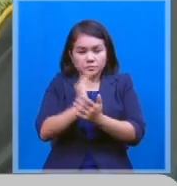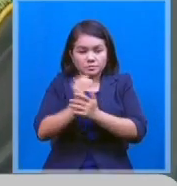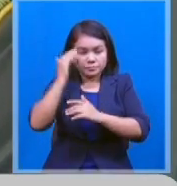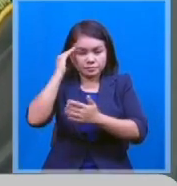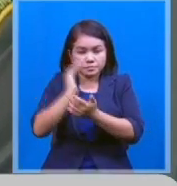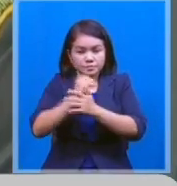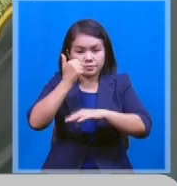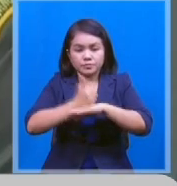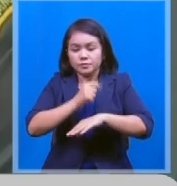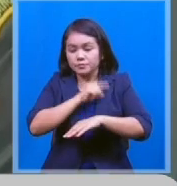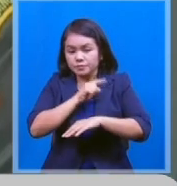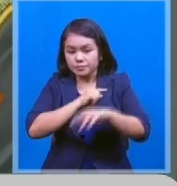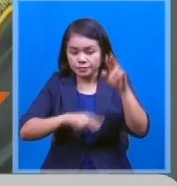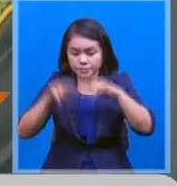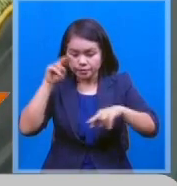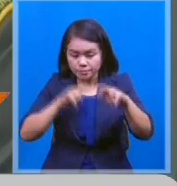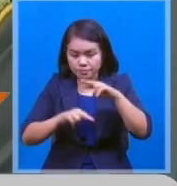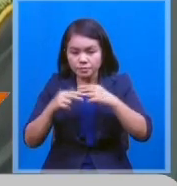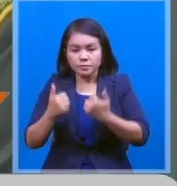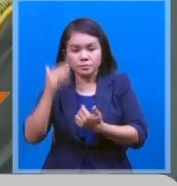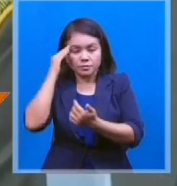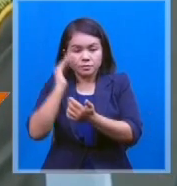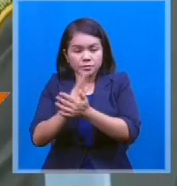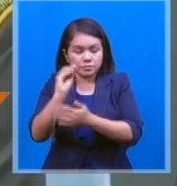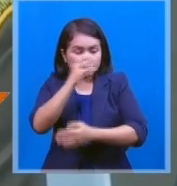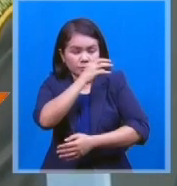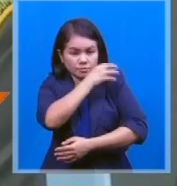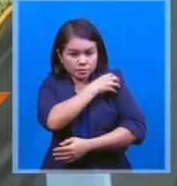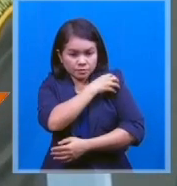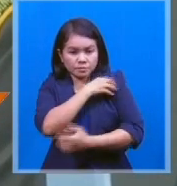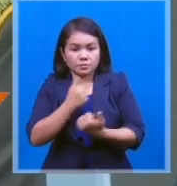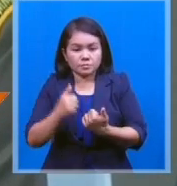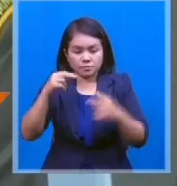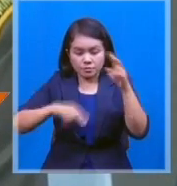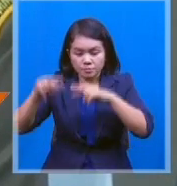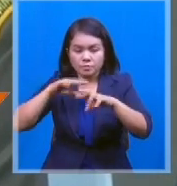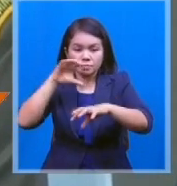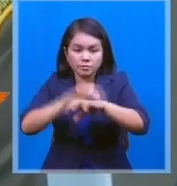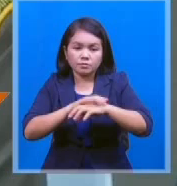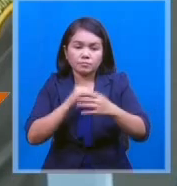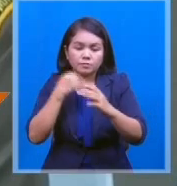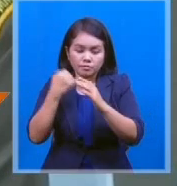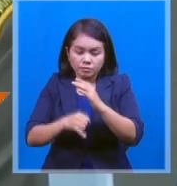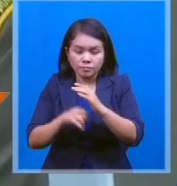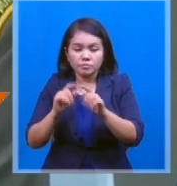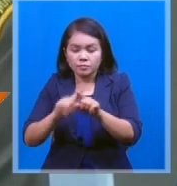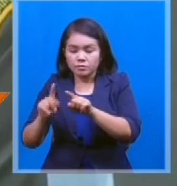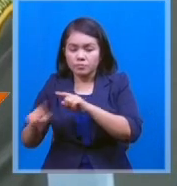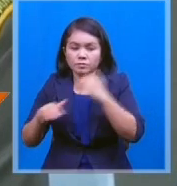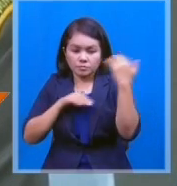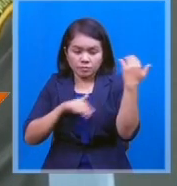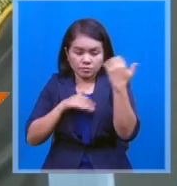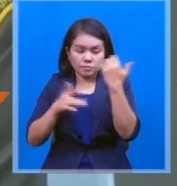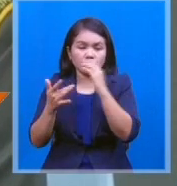จสอบสวนกลางพร้อมด้วยพลตำรวจตรีไพบูลย์น้อยขุ่นผู้บังคับการปราบปรามการกระทำความผิดเกี่ยวกับอาชญากรรมทางเทคโนโล